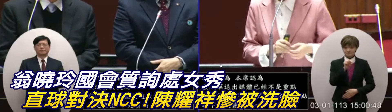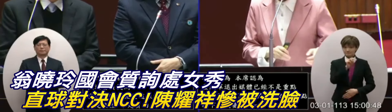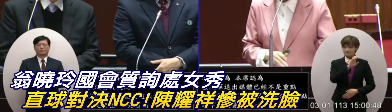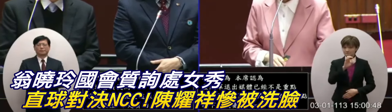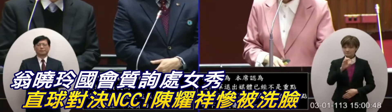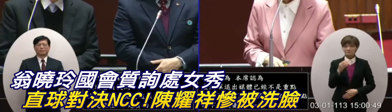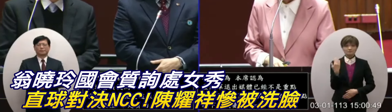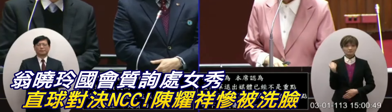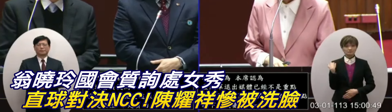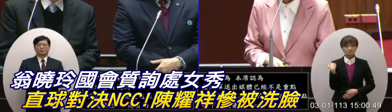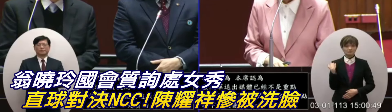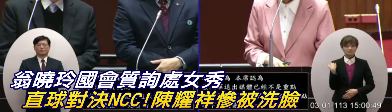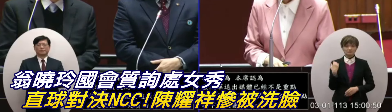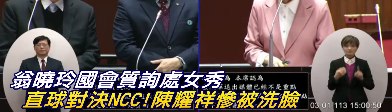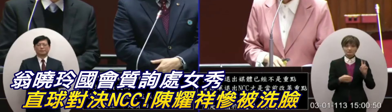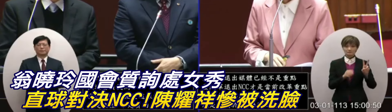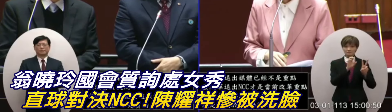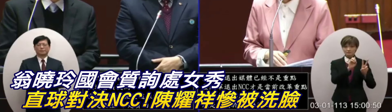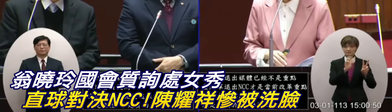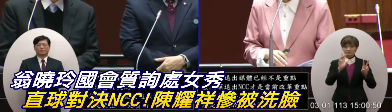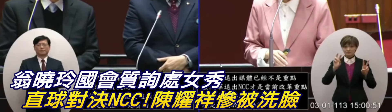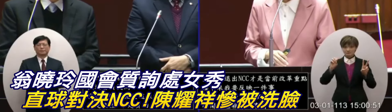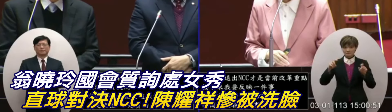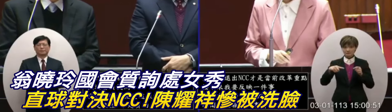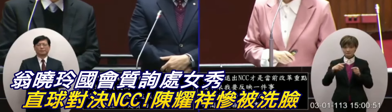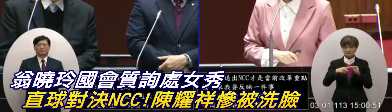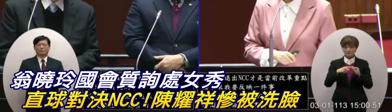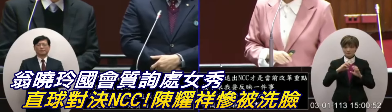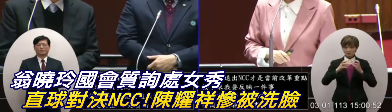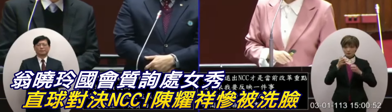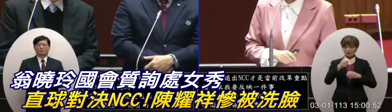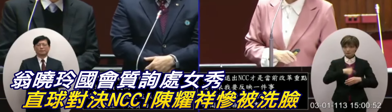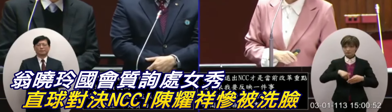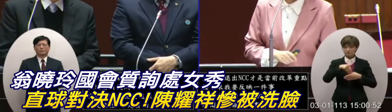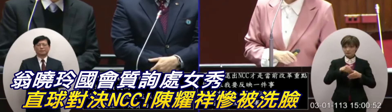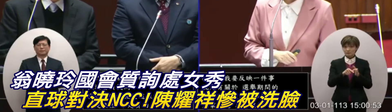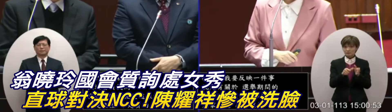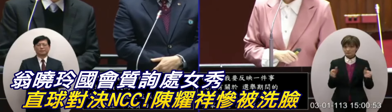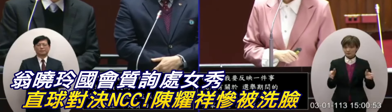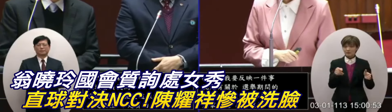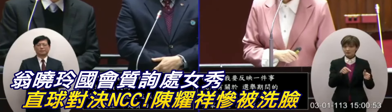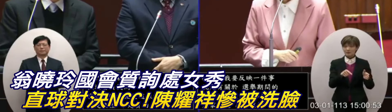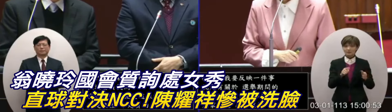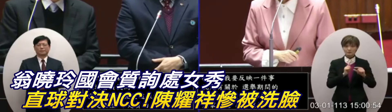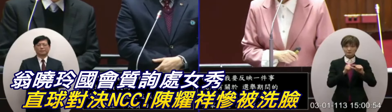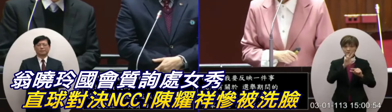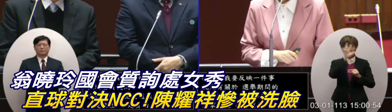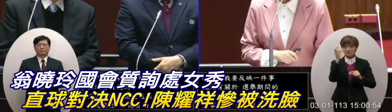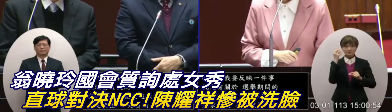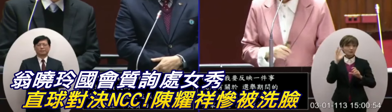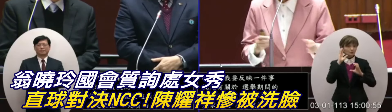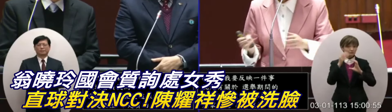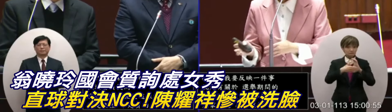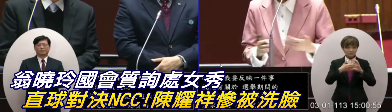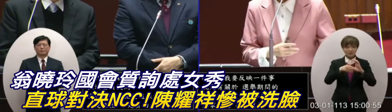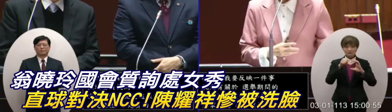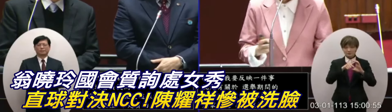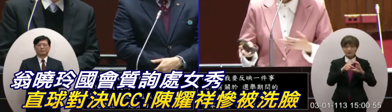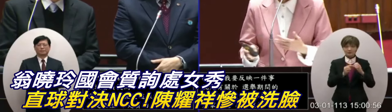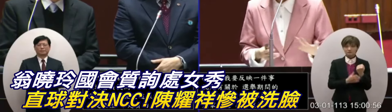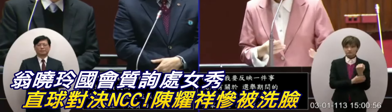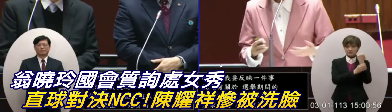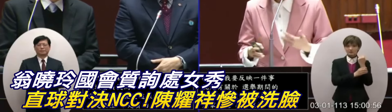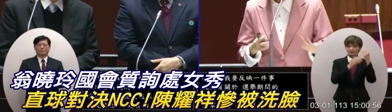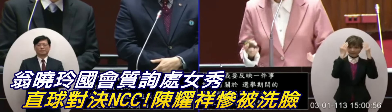NCC 在二零年总统选举里面那么曾经针对中天新闻台不该挺韩，